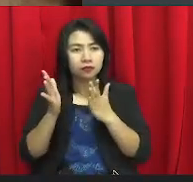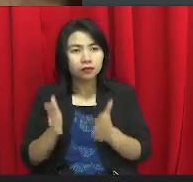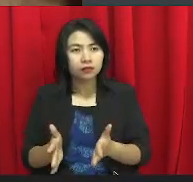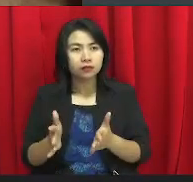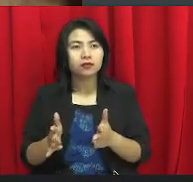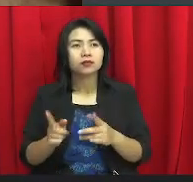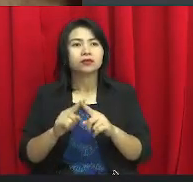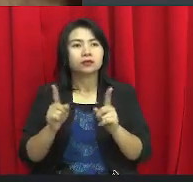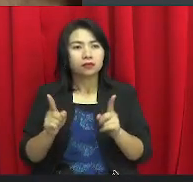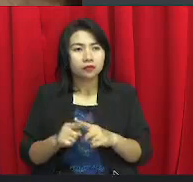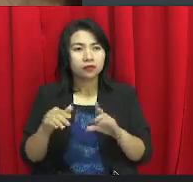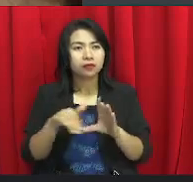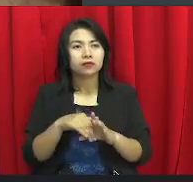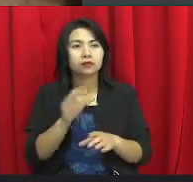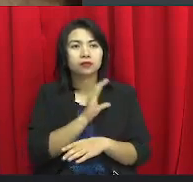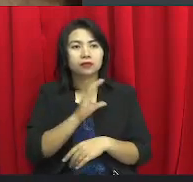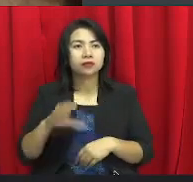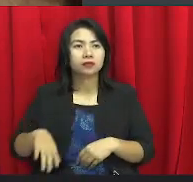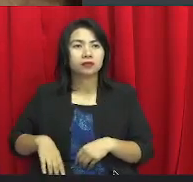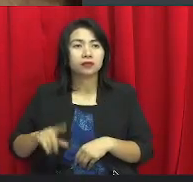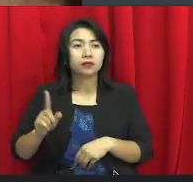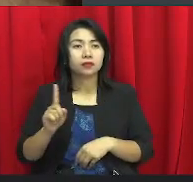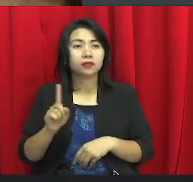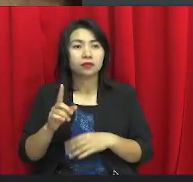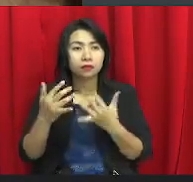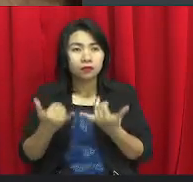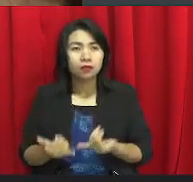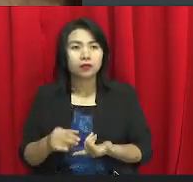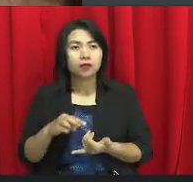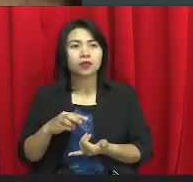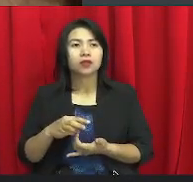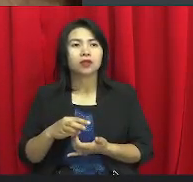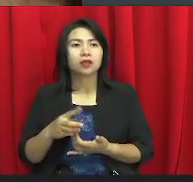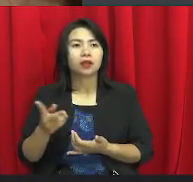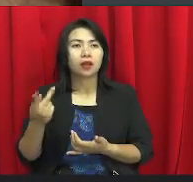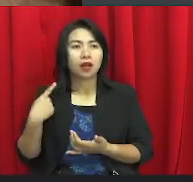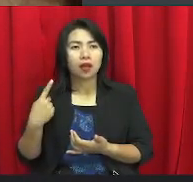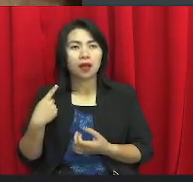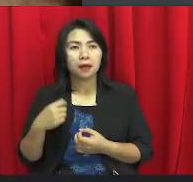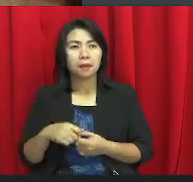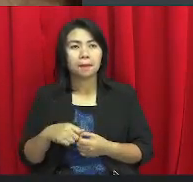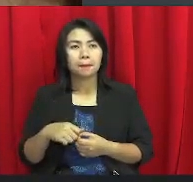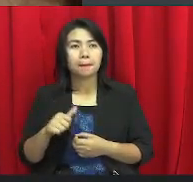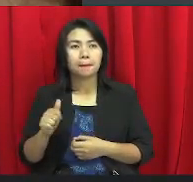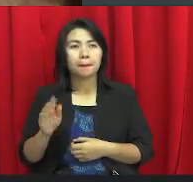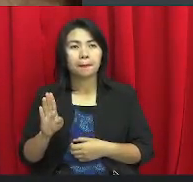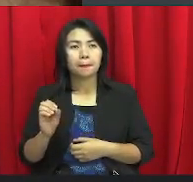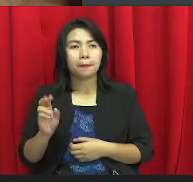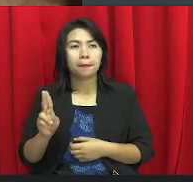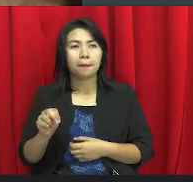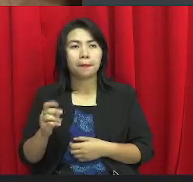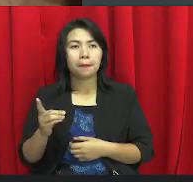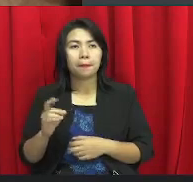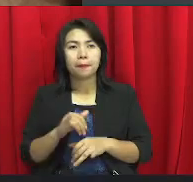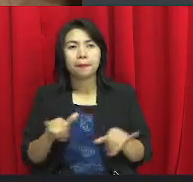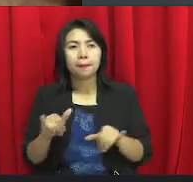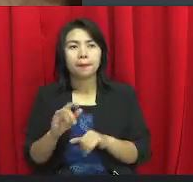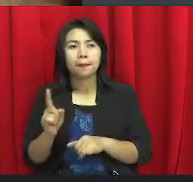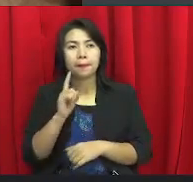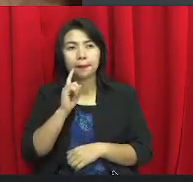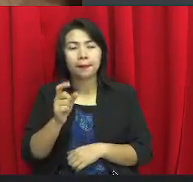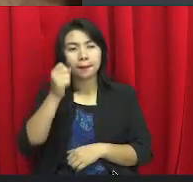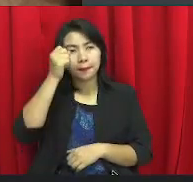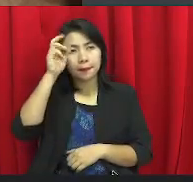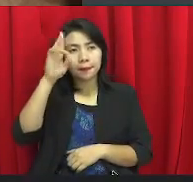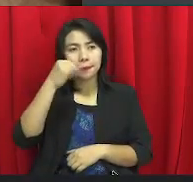kay Kristo. So ano yung mag-a-abound sa atin? O, katulad po ng narinig natin kay Sir Maki, kay Sir Jow. Okay,